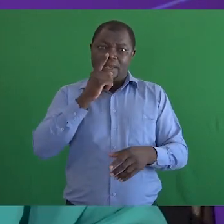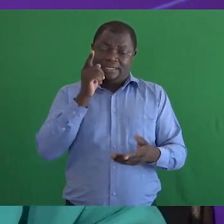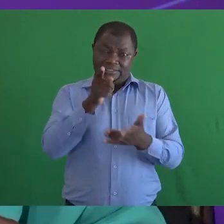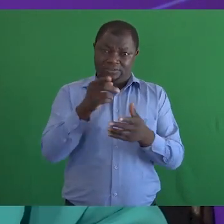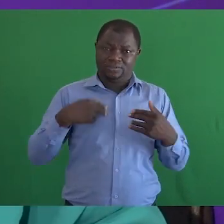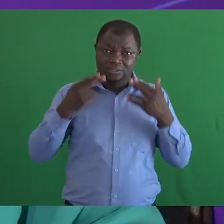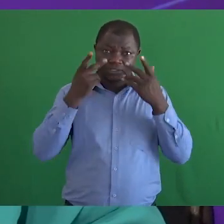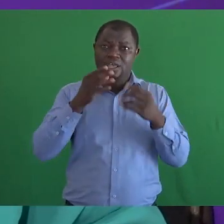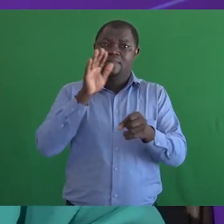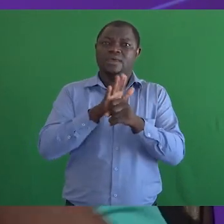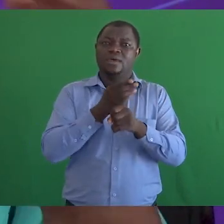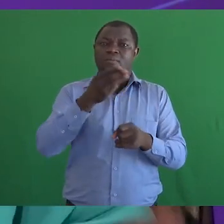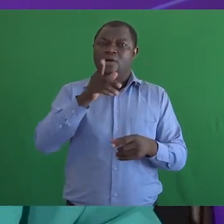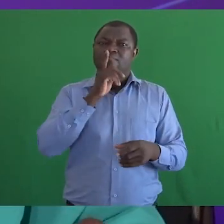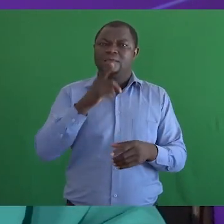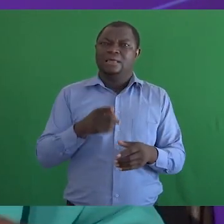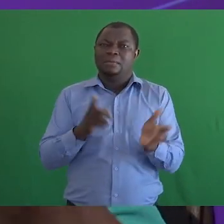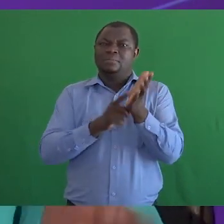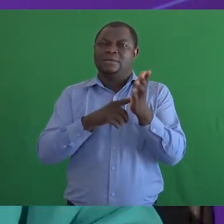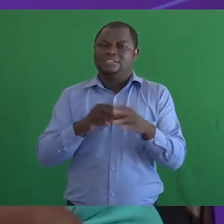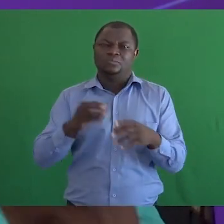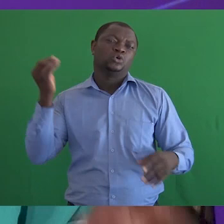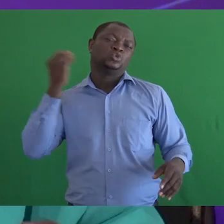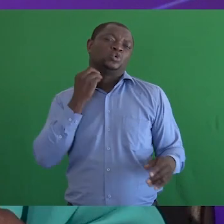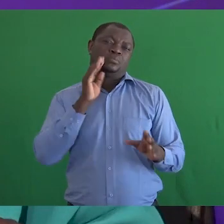pachivanhu ndingati vazhinji vanenge vakutoti kwai bonde racho ronakidza handiti